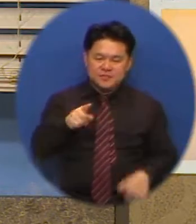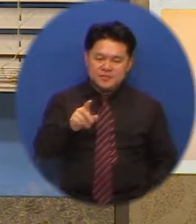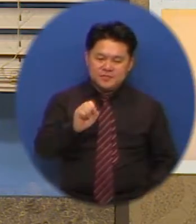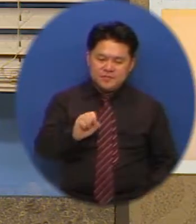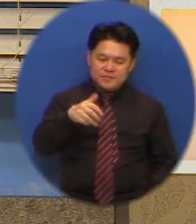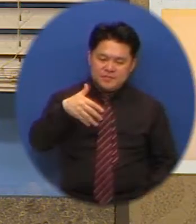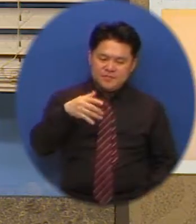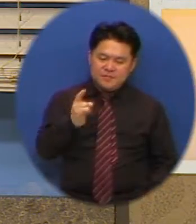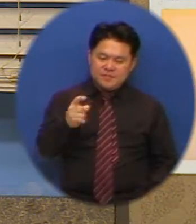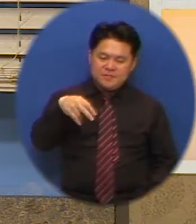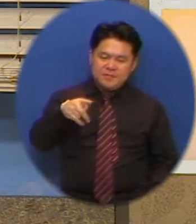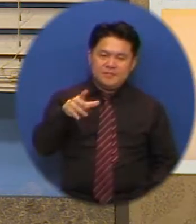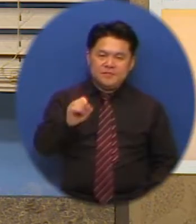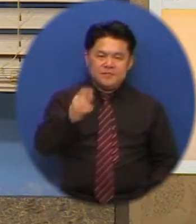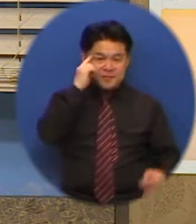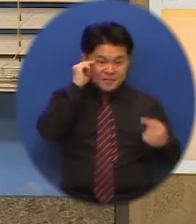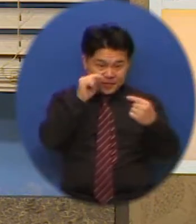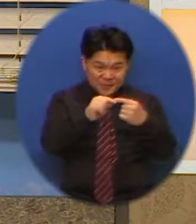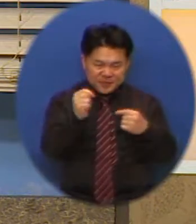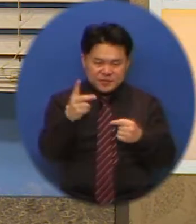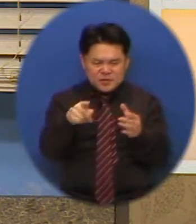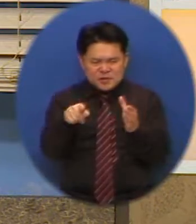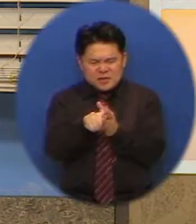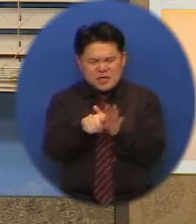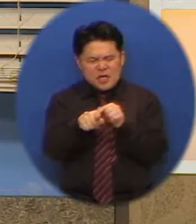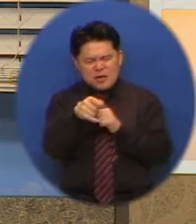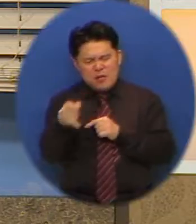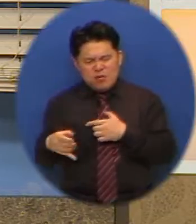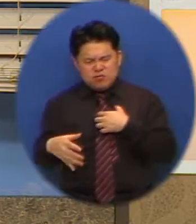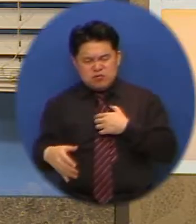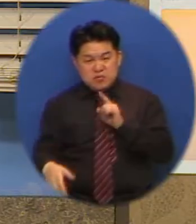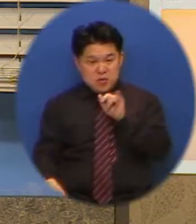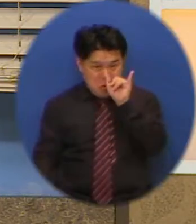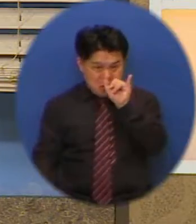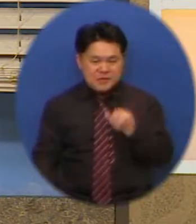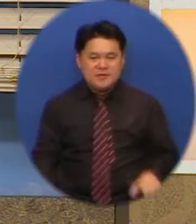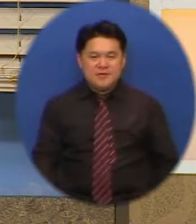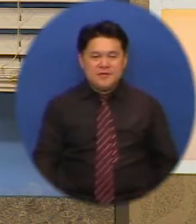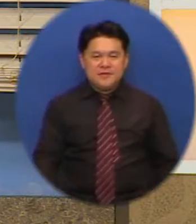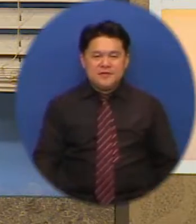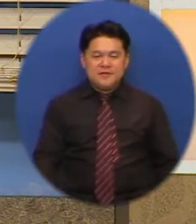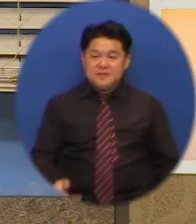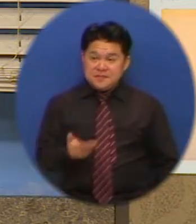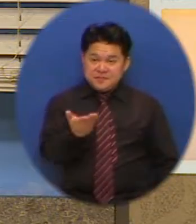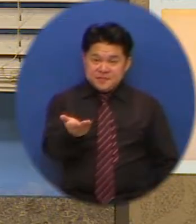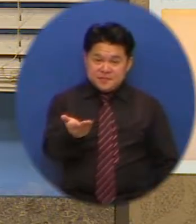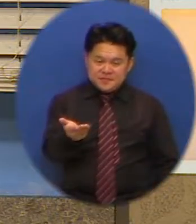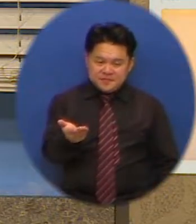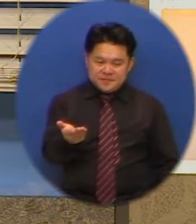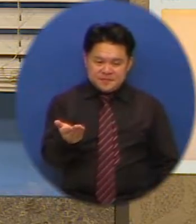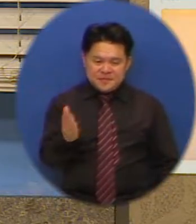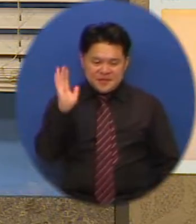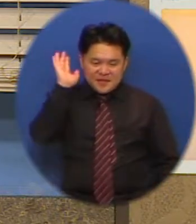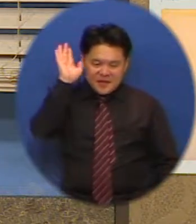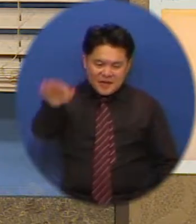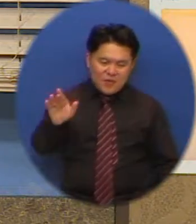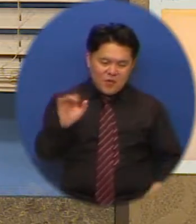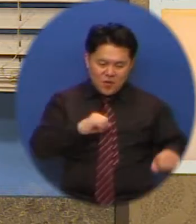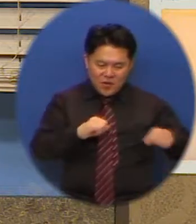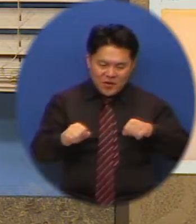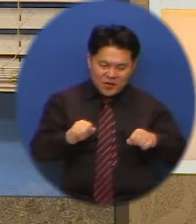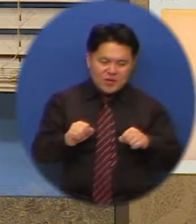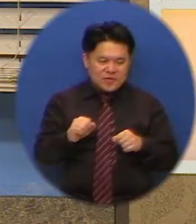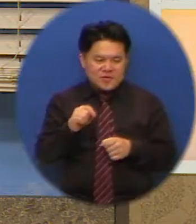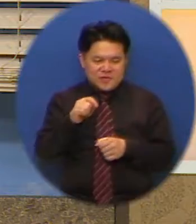소통, 신뢰의 어떤 예. 뭐 예. 위기라는 말씀을 예. 하셨어요. 예. 그러면서 이제 예. 서 회장님의 그런 어떤 각오를 이야기해 주셨는데